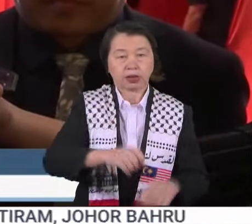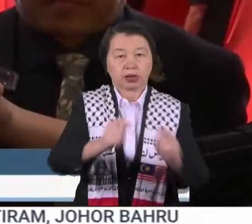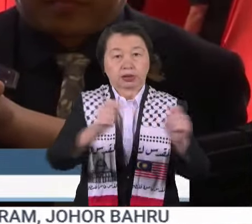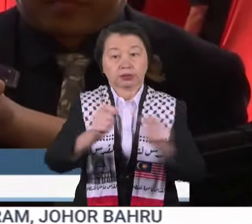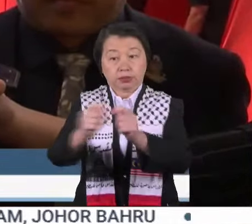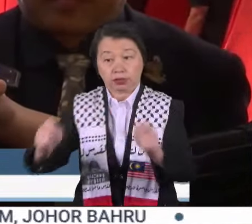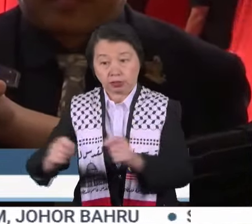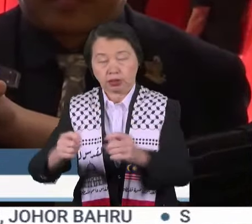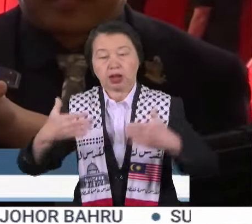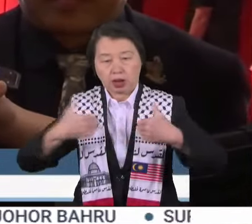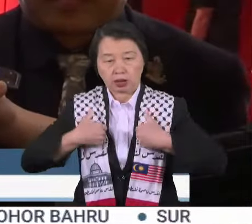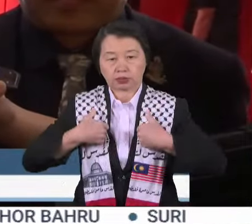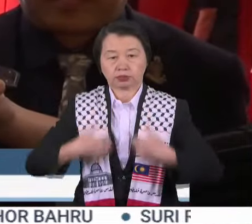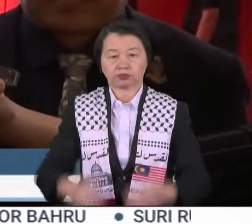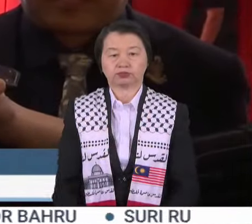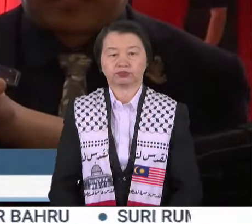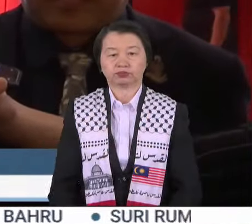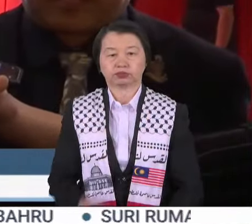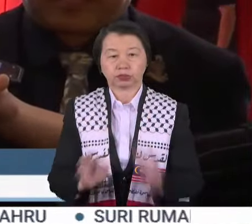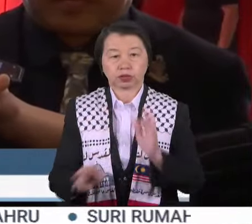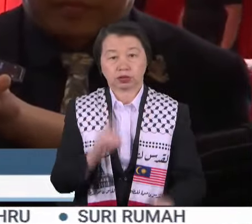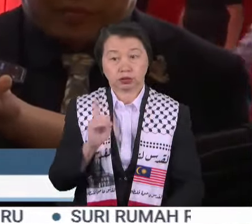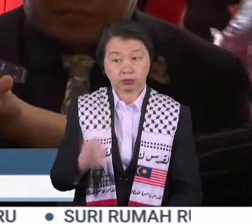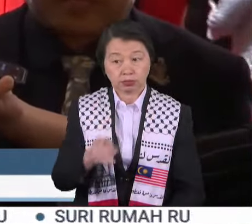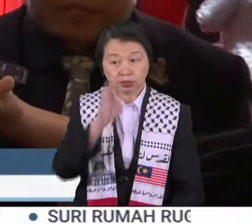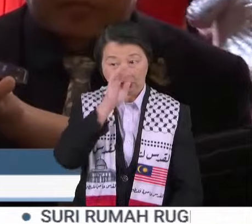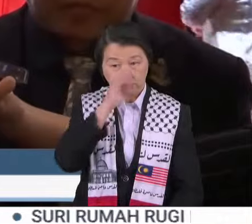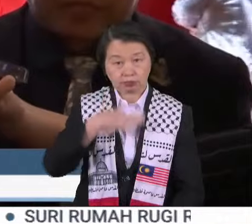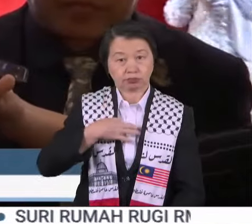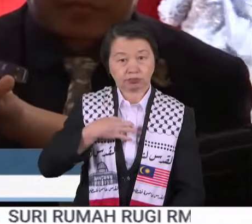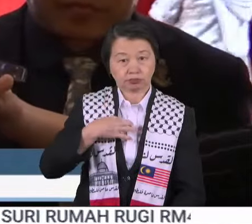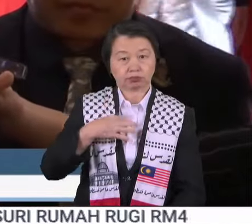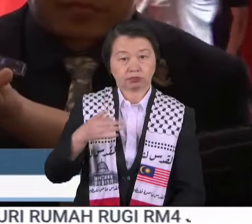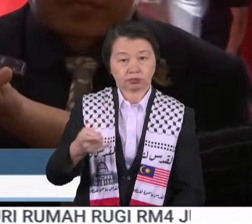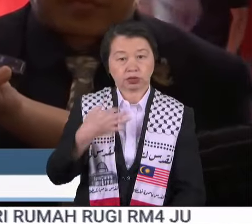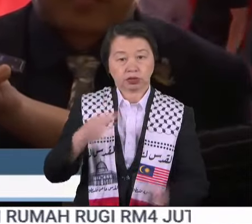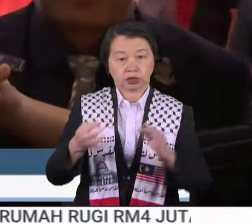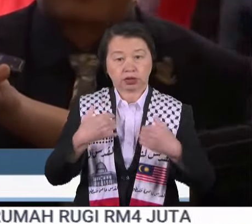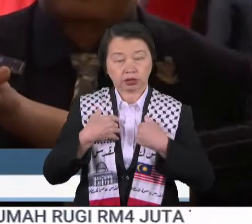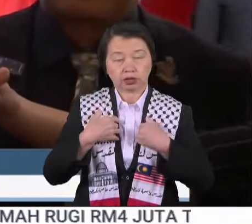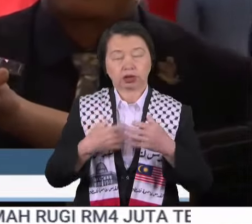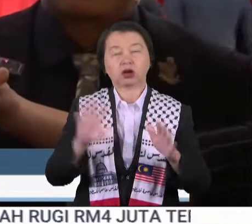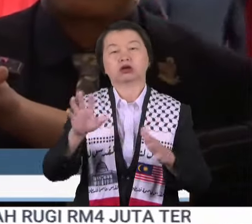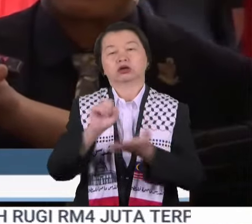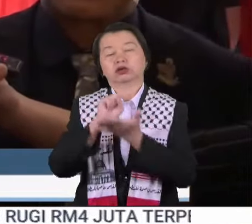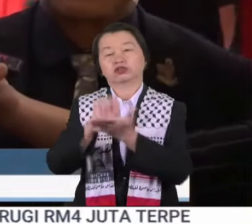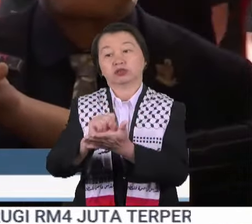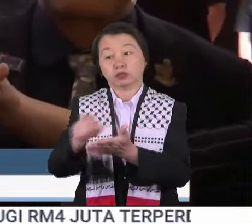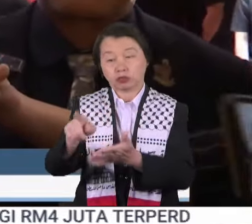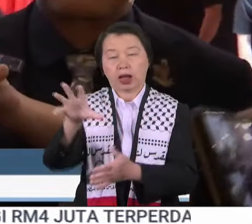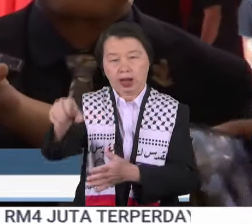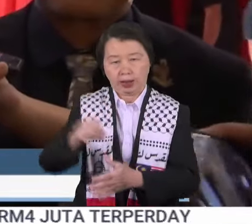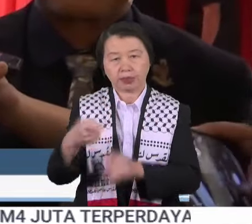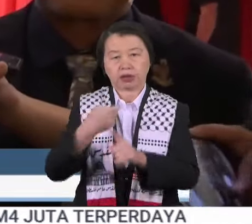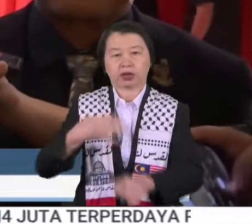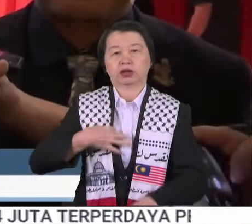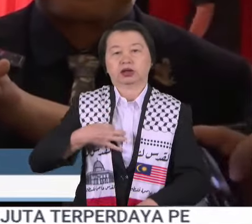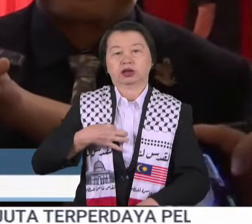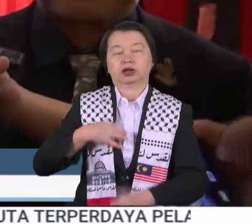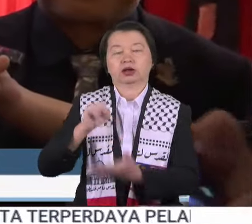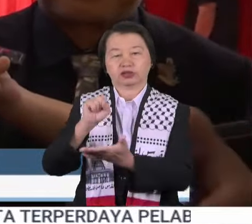tersebut diadakan kalau di Sibu sukawan daripada Sibu kalau dia di Miri sukelawan daripada